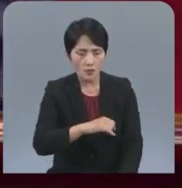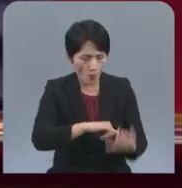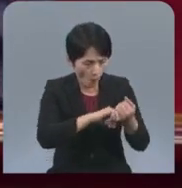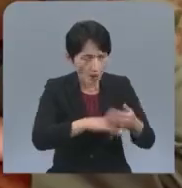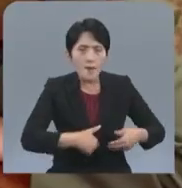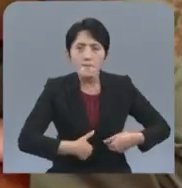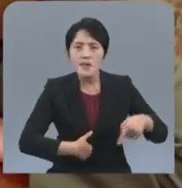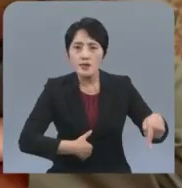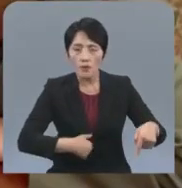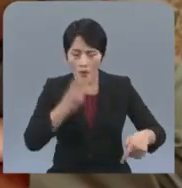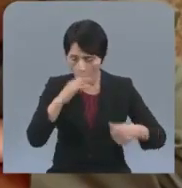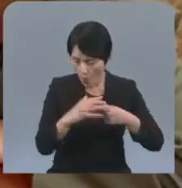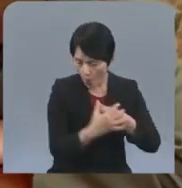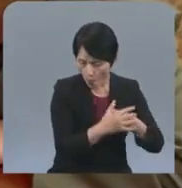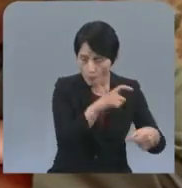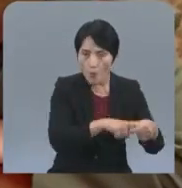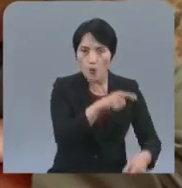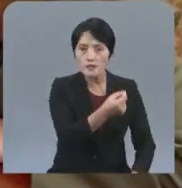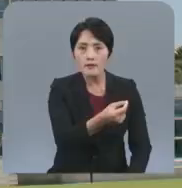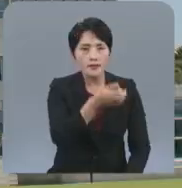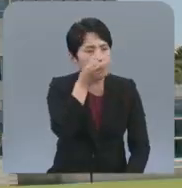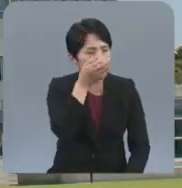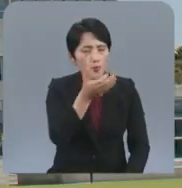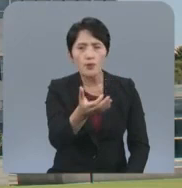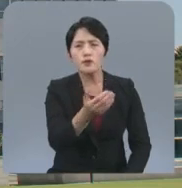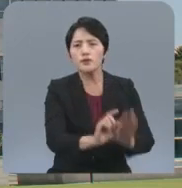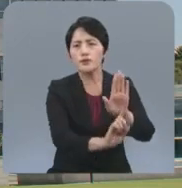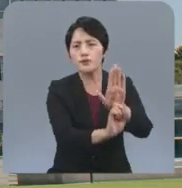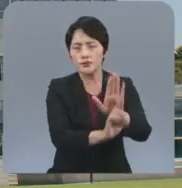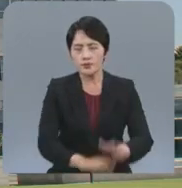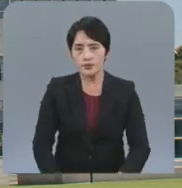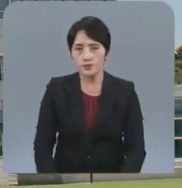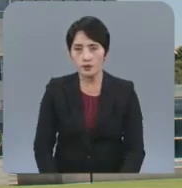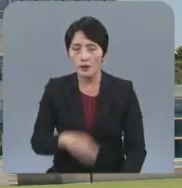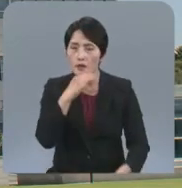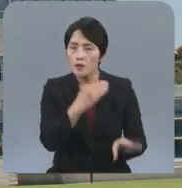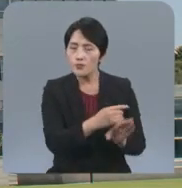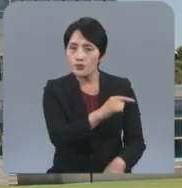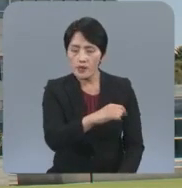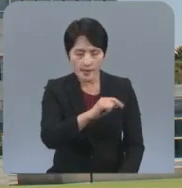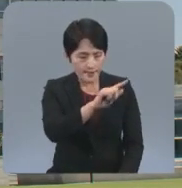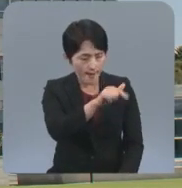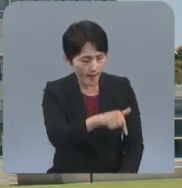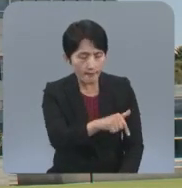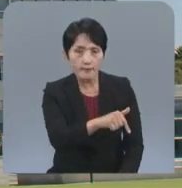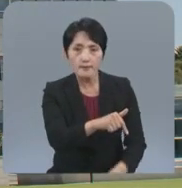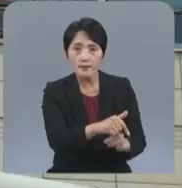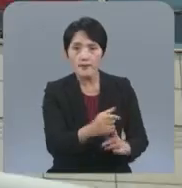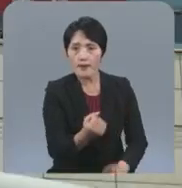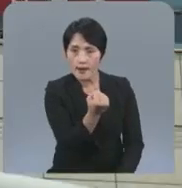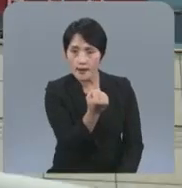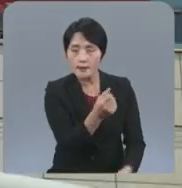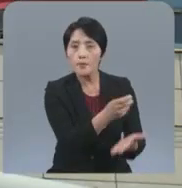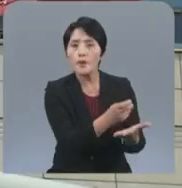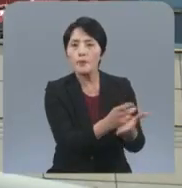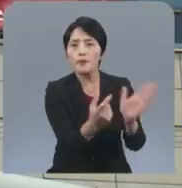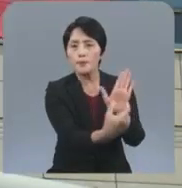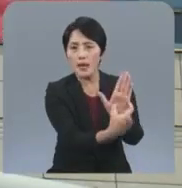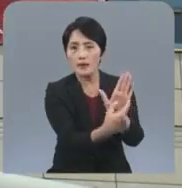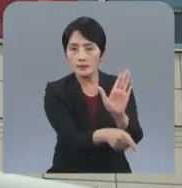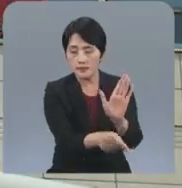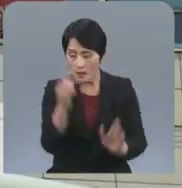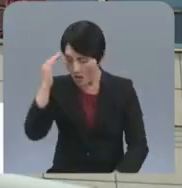régime s'il tentait d'utiliser des armes nucléaires il y a également été mentionné que c'est les Washington maintiennent une position de préparation